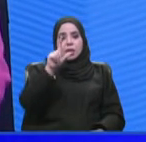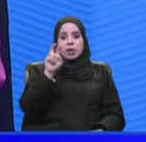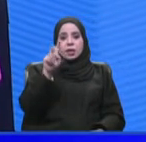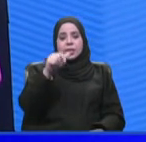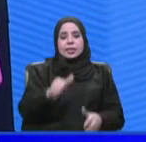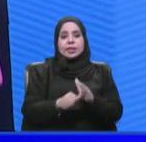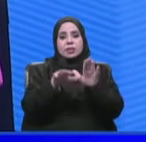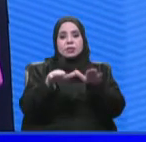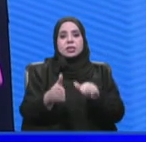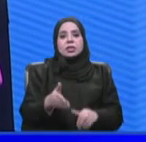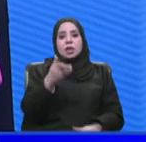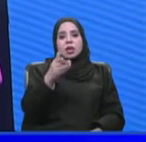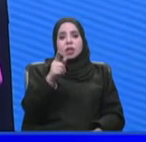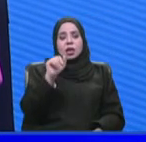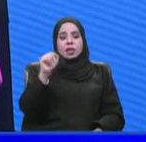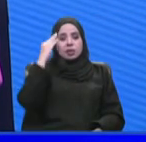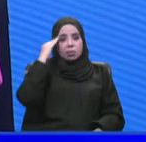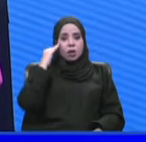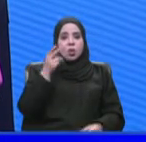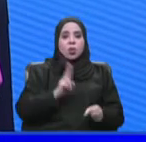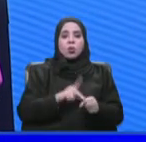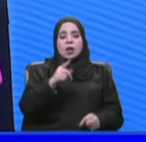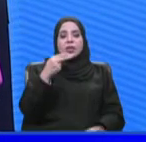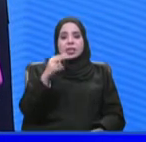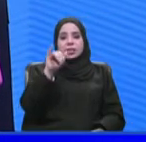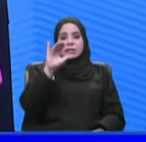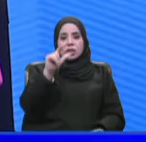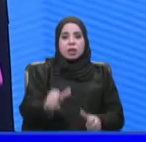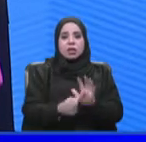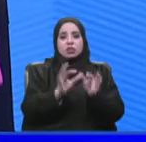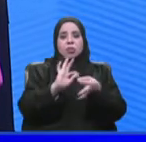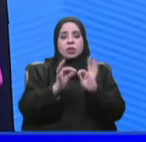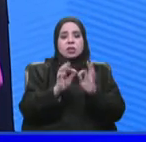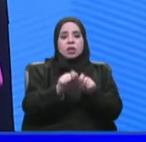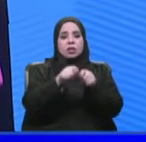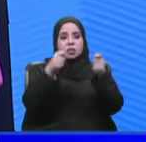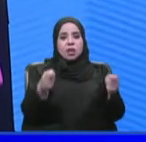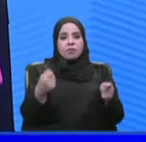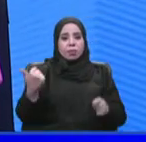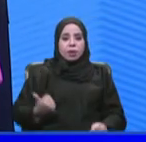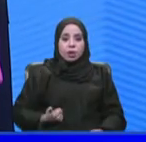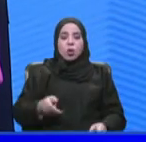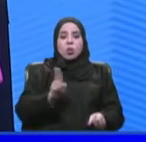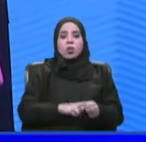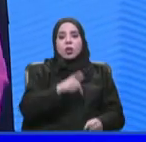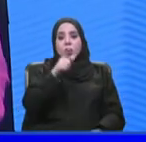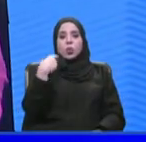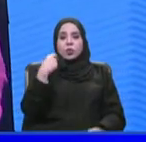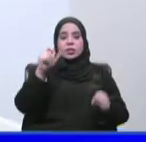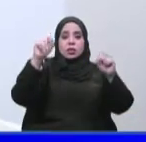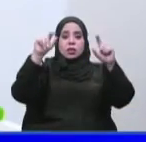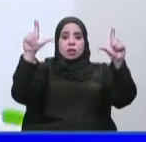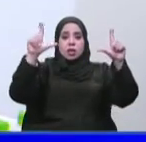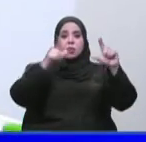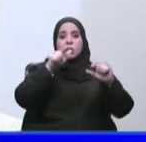الأنصاري الأمين العام للمجلس، وسعادة الأستاذ عيسى الشايجي رئيس جمعية الصحفيين البحرينية. وعرب سعادة وزير